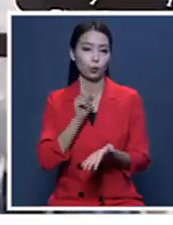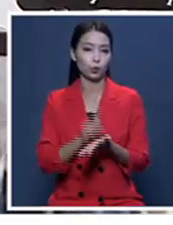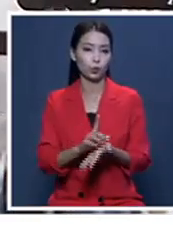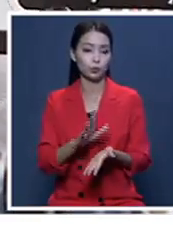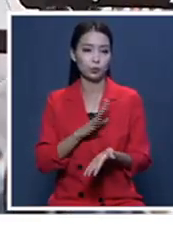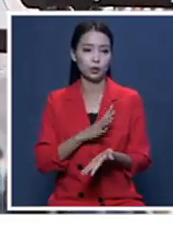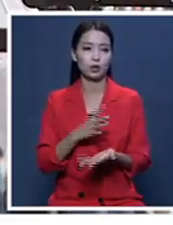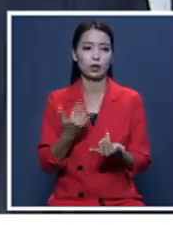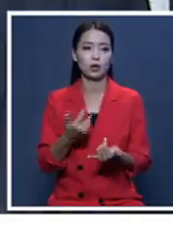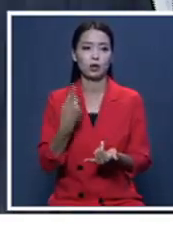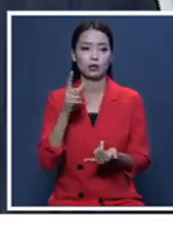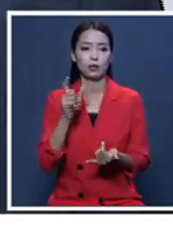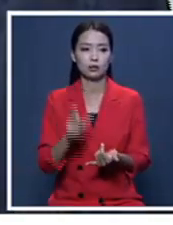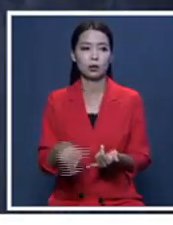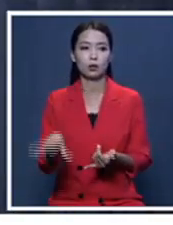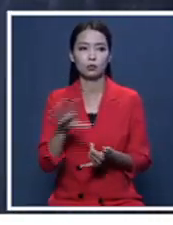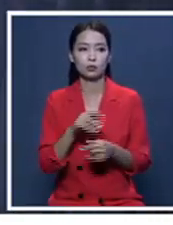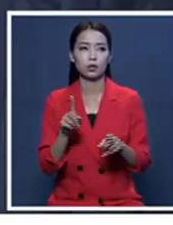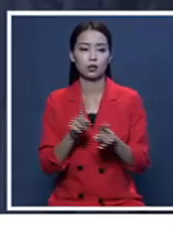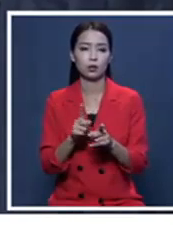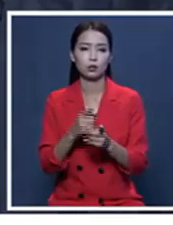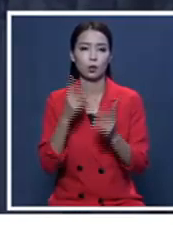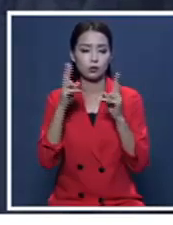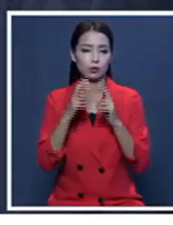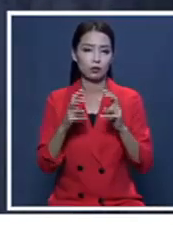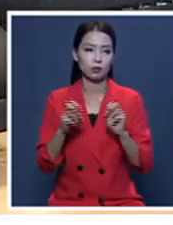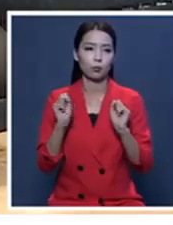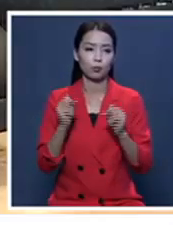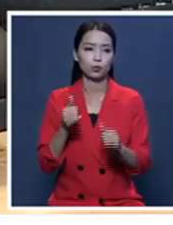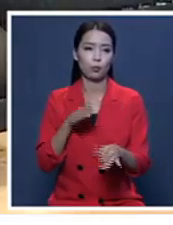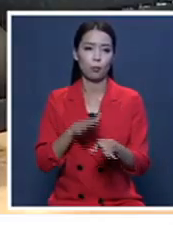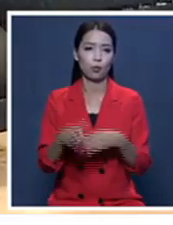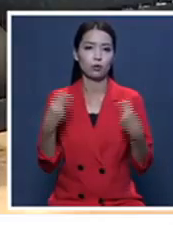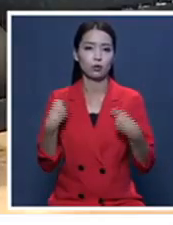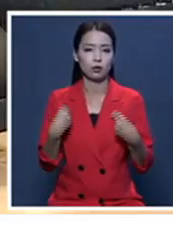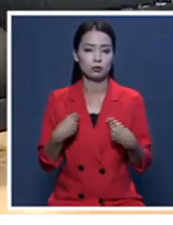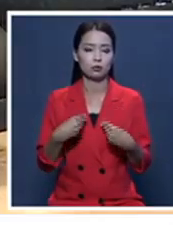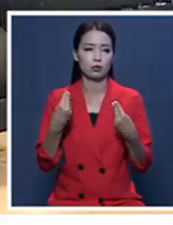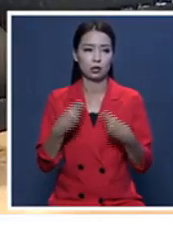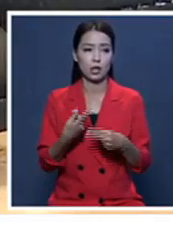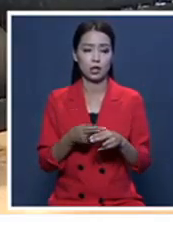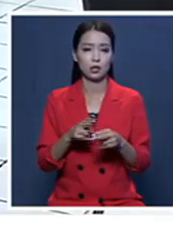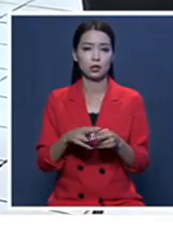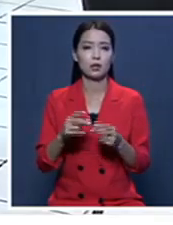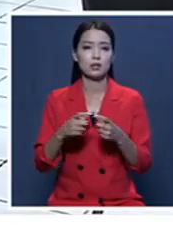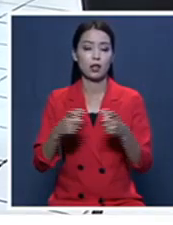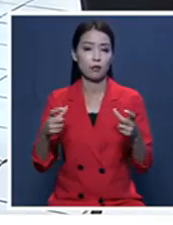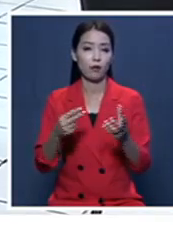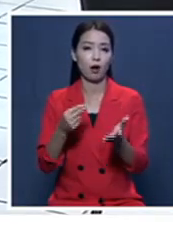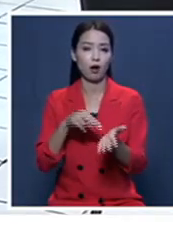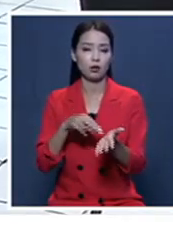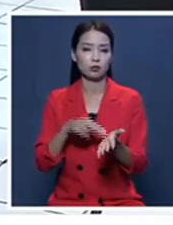теңгеге бір баланың киімін толық дайындауға болады деп отыр мамандар. Сол сертификаттан қалған ақшаға аяқ киім